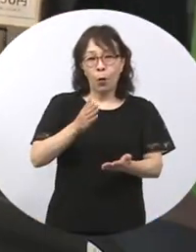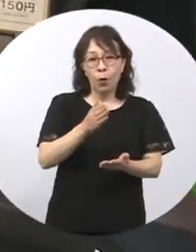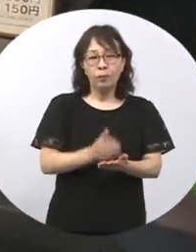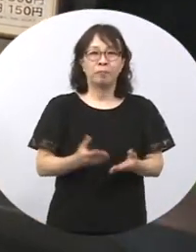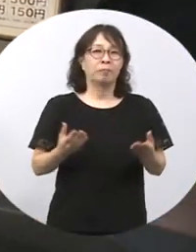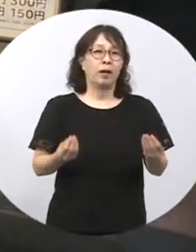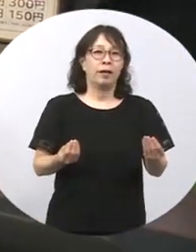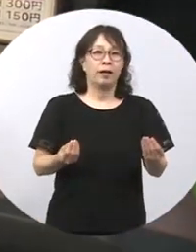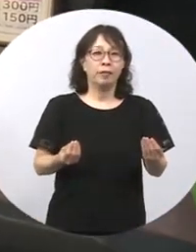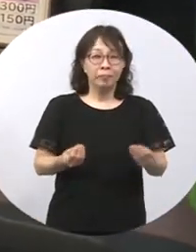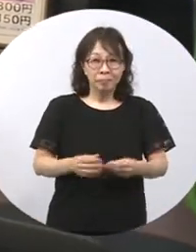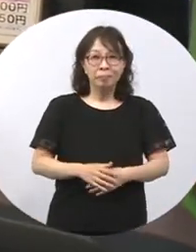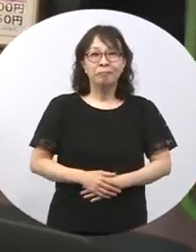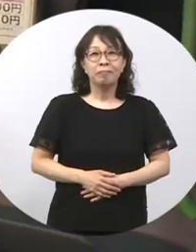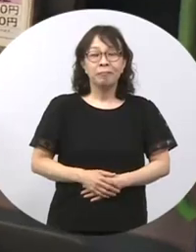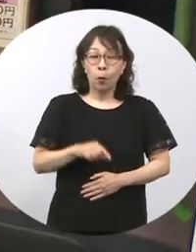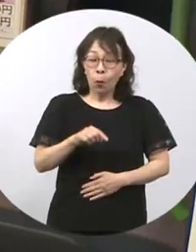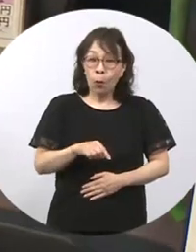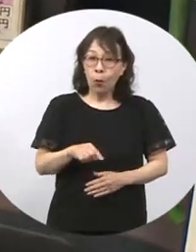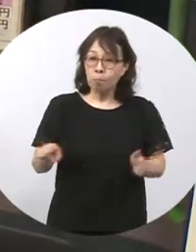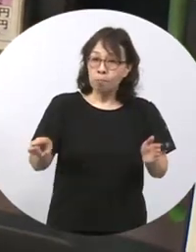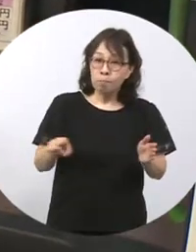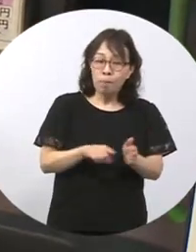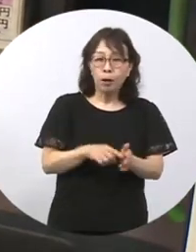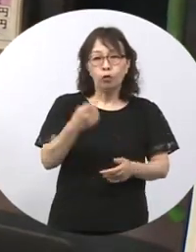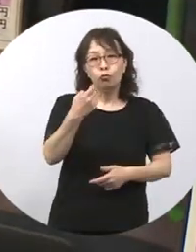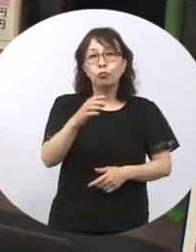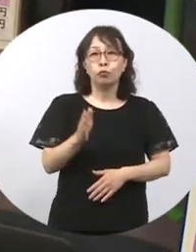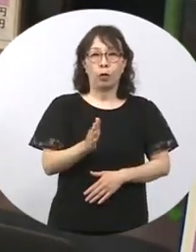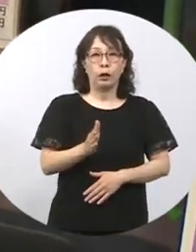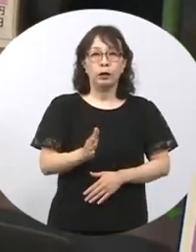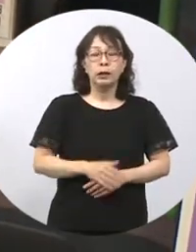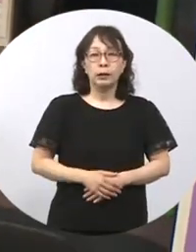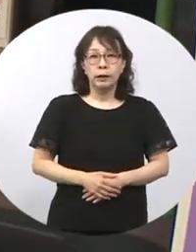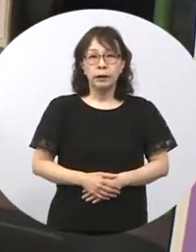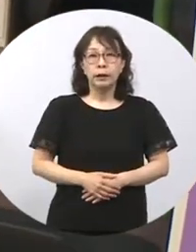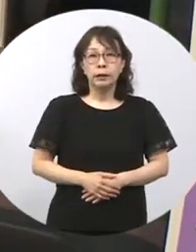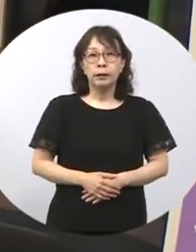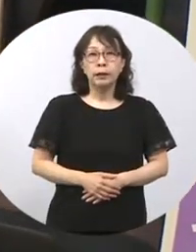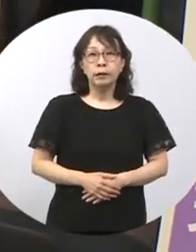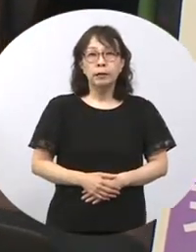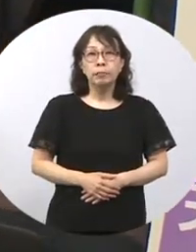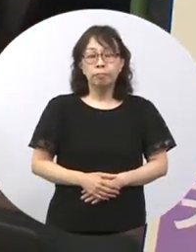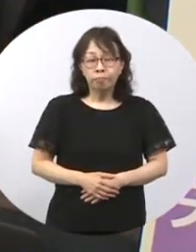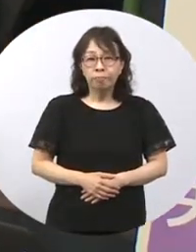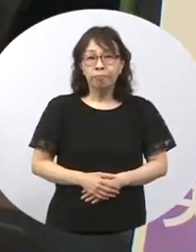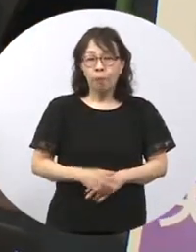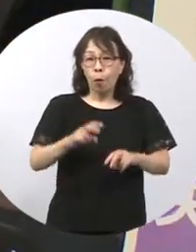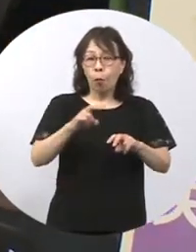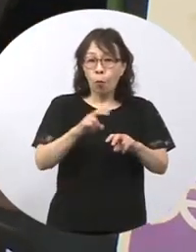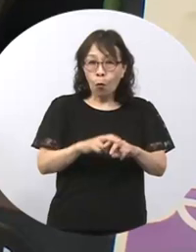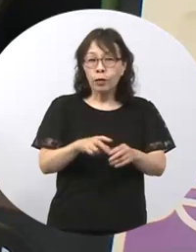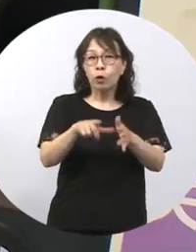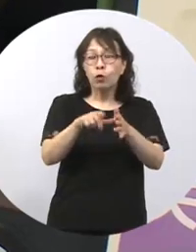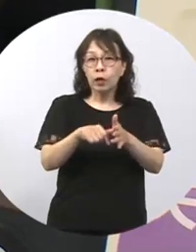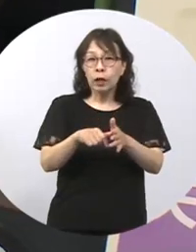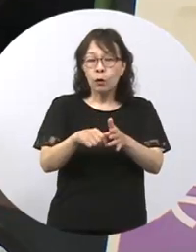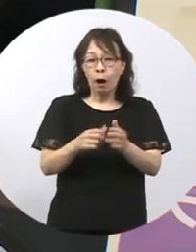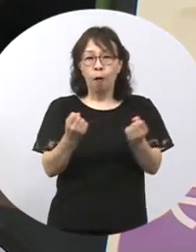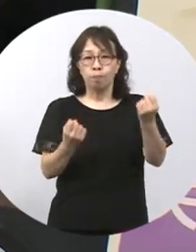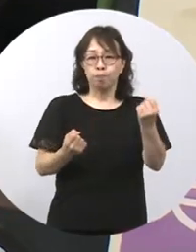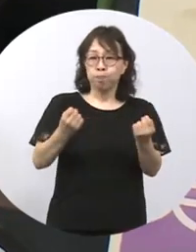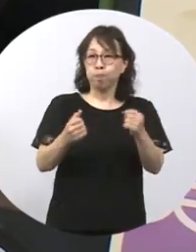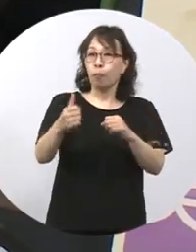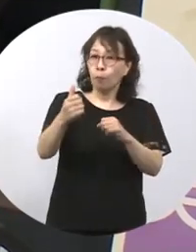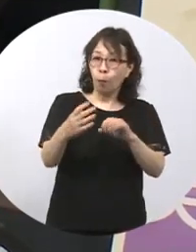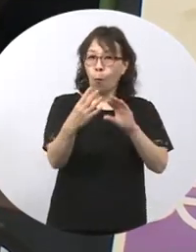到着しました。ここまで10分足らずで来ましたね。で、実際乗っている間には運転手の方ともお話